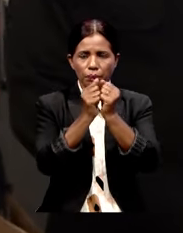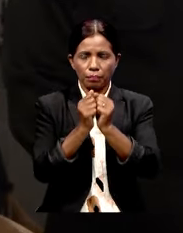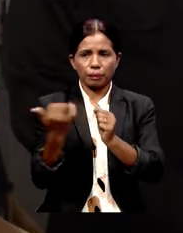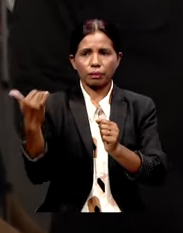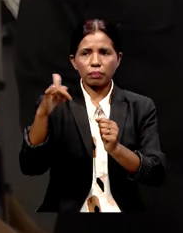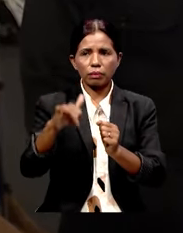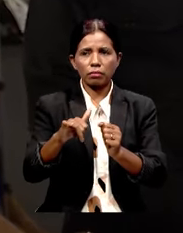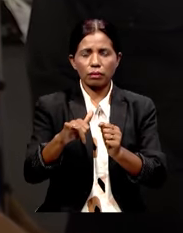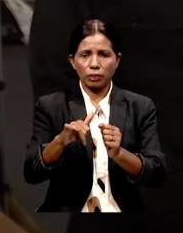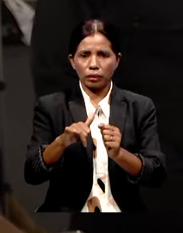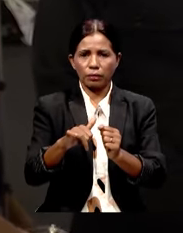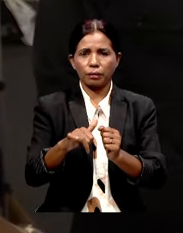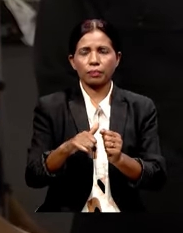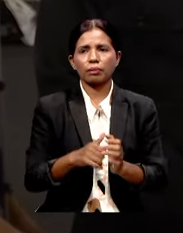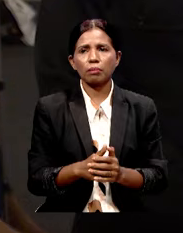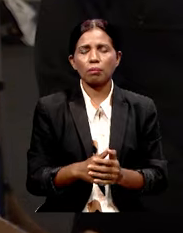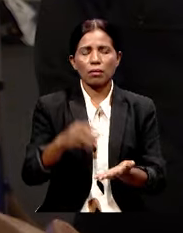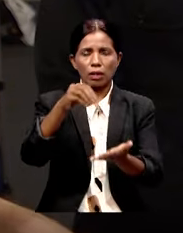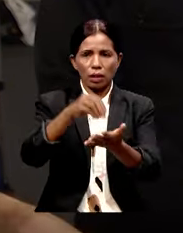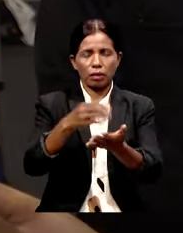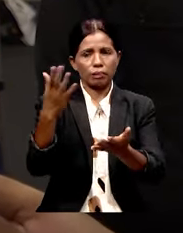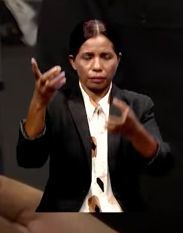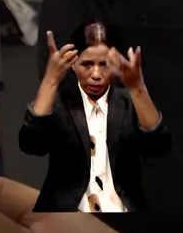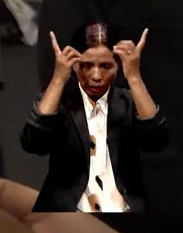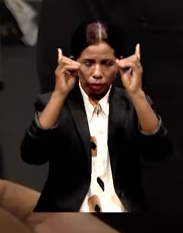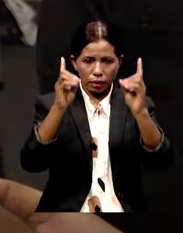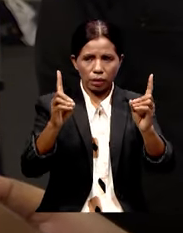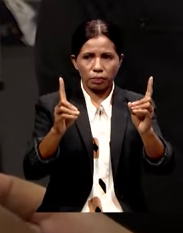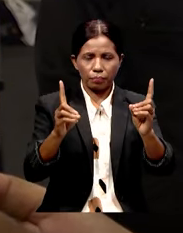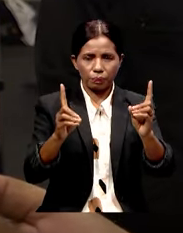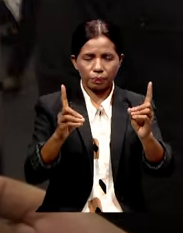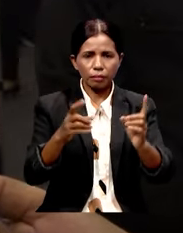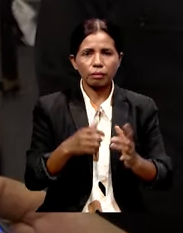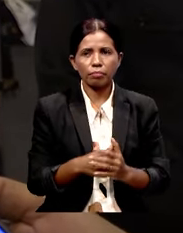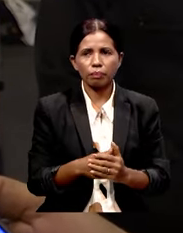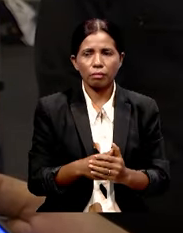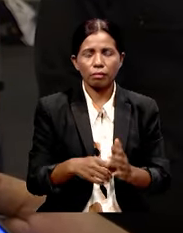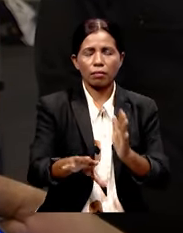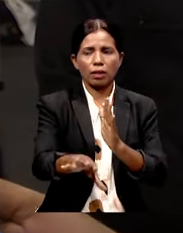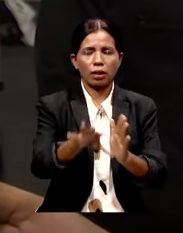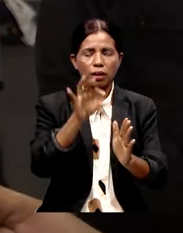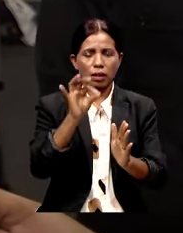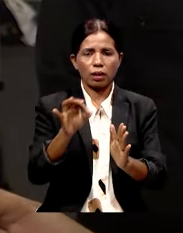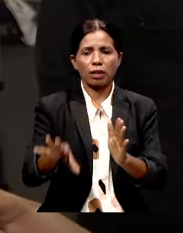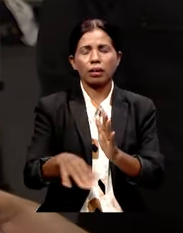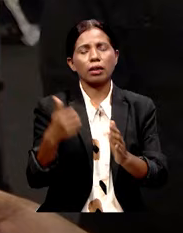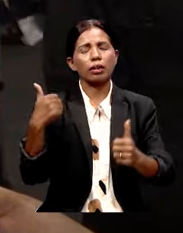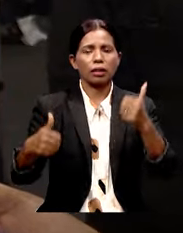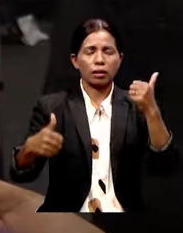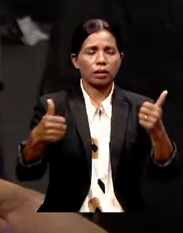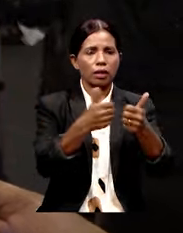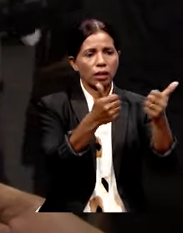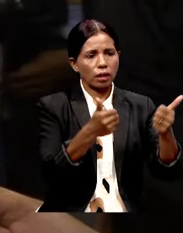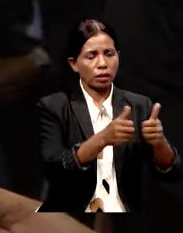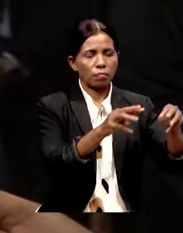mutuk siram mak sey tahu kan bapak sih di sini kata ini bema sey ohili entre wakar sey. Polisi